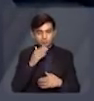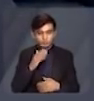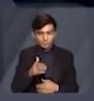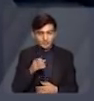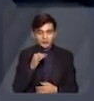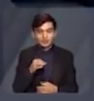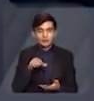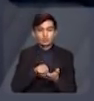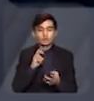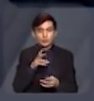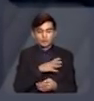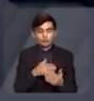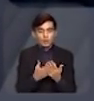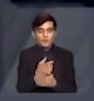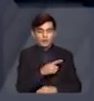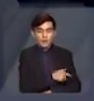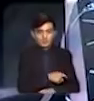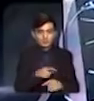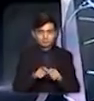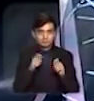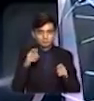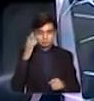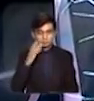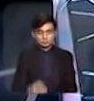жаңа құрам жасақталмақшы.